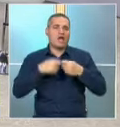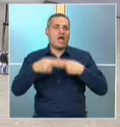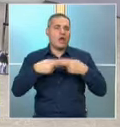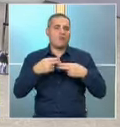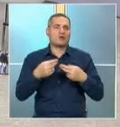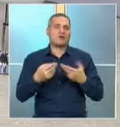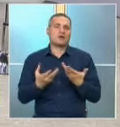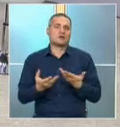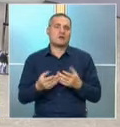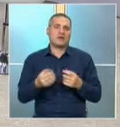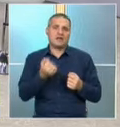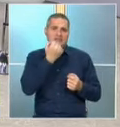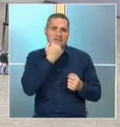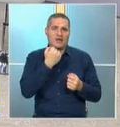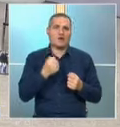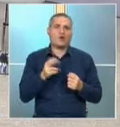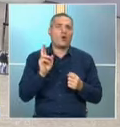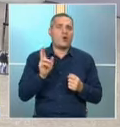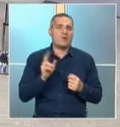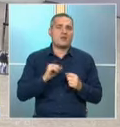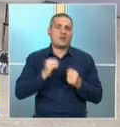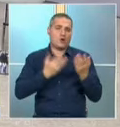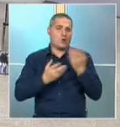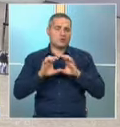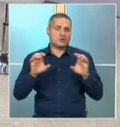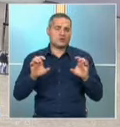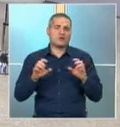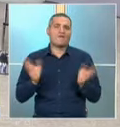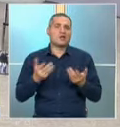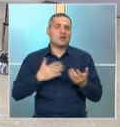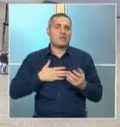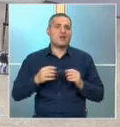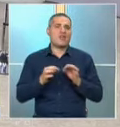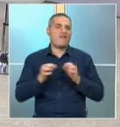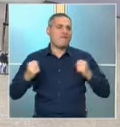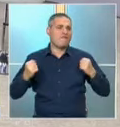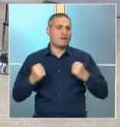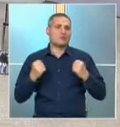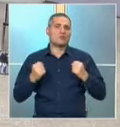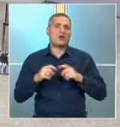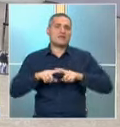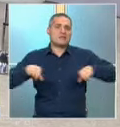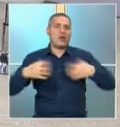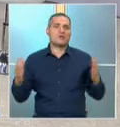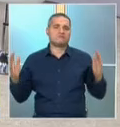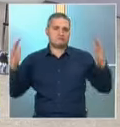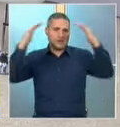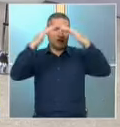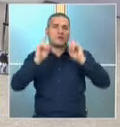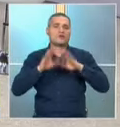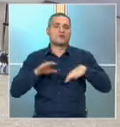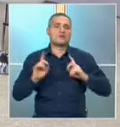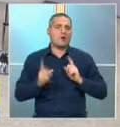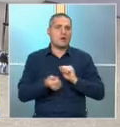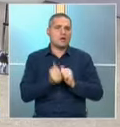репортажи село Крупник и училището в селото вече има физкултурен салон, закрит, в който децата могат